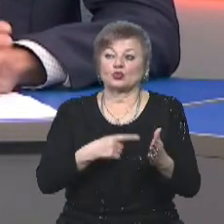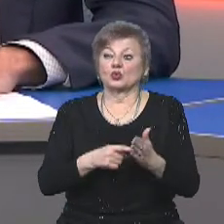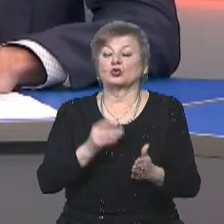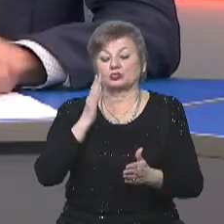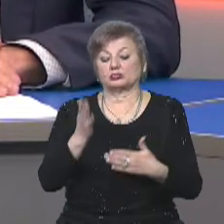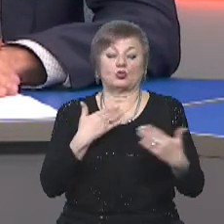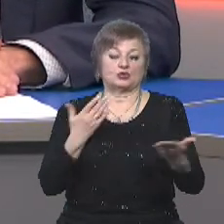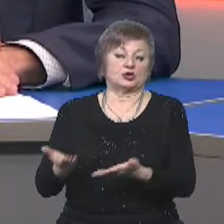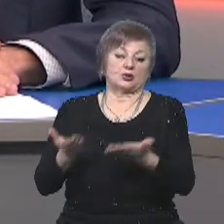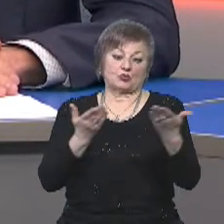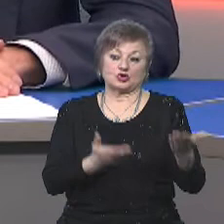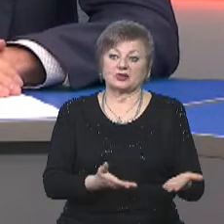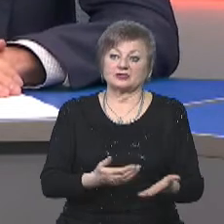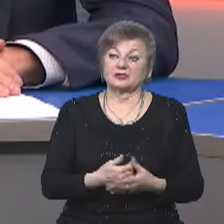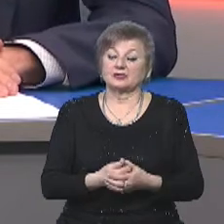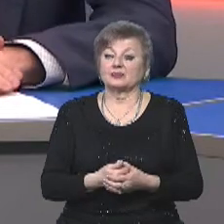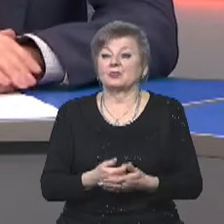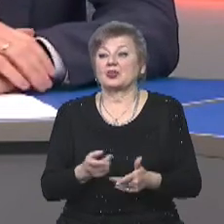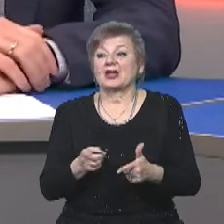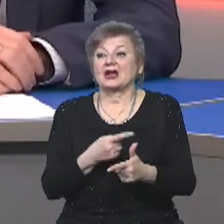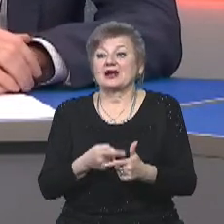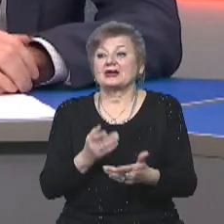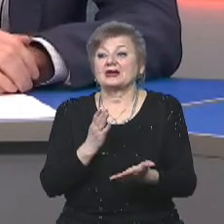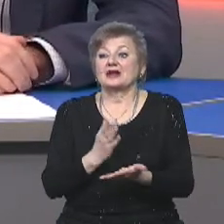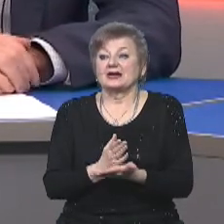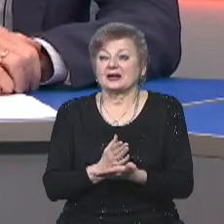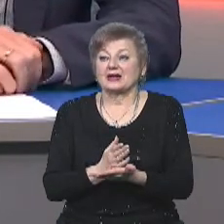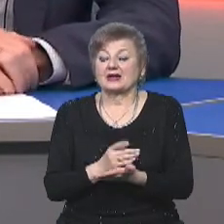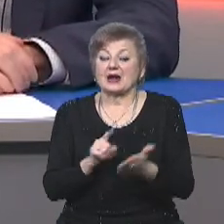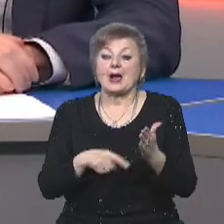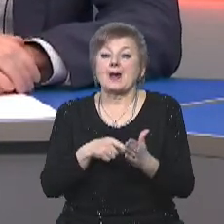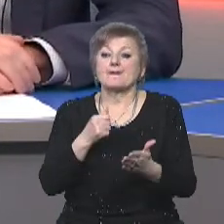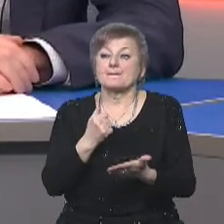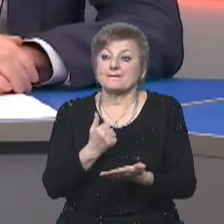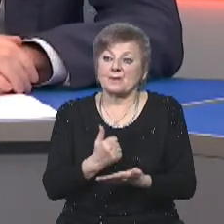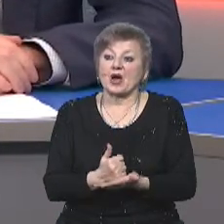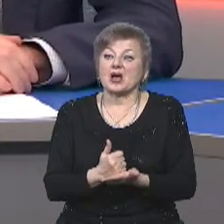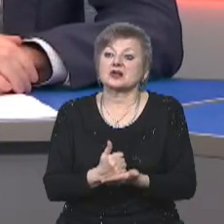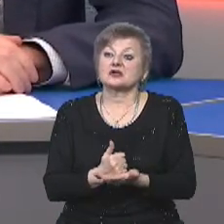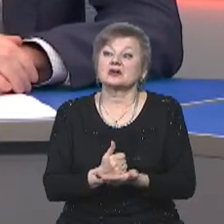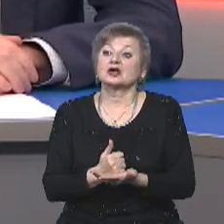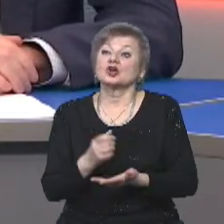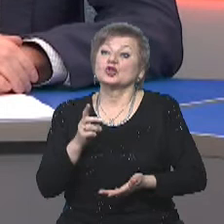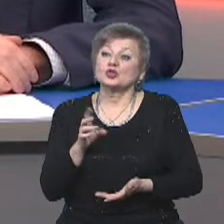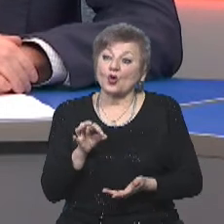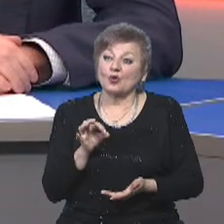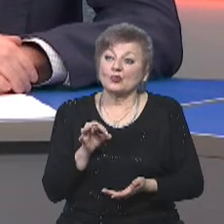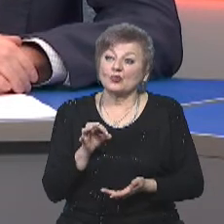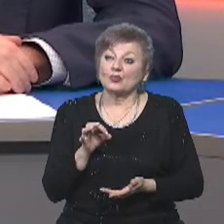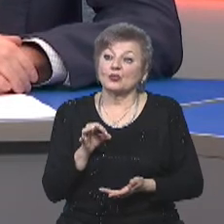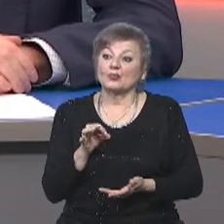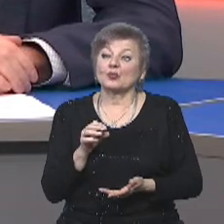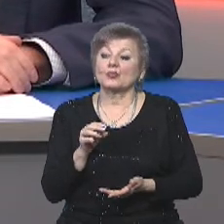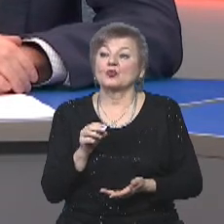к общению и сотрудничеству. Либо есть месседж, хороший месседж, красиво звучащий, но под